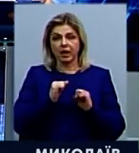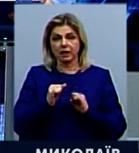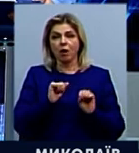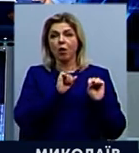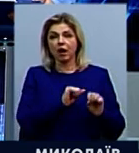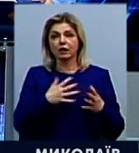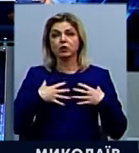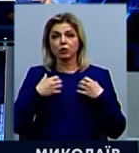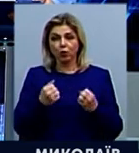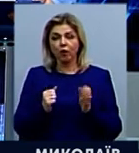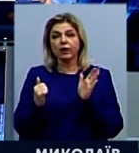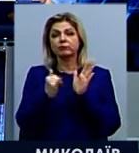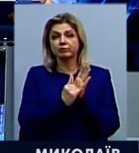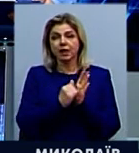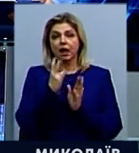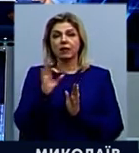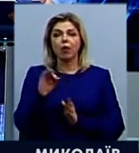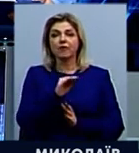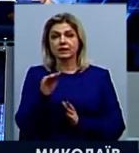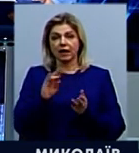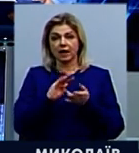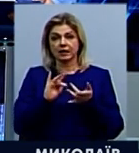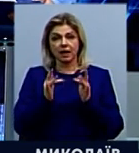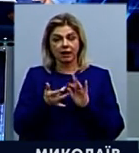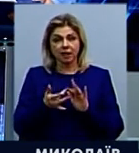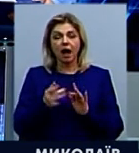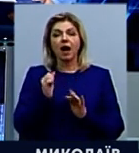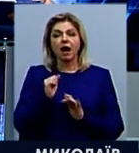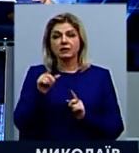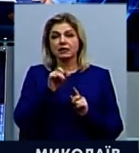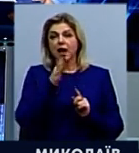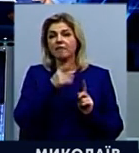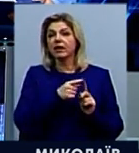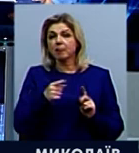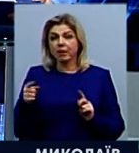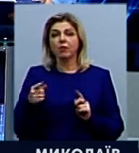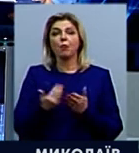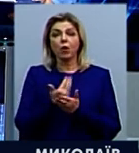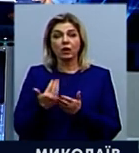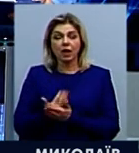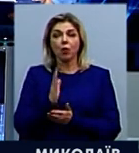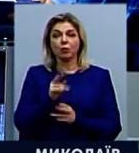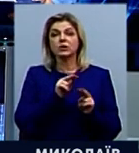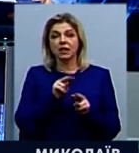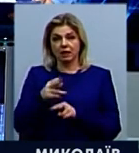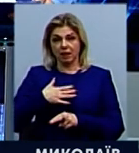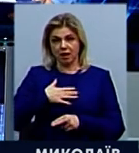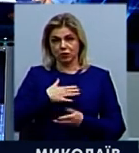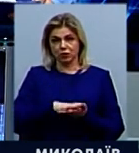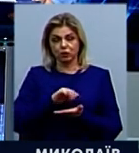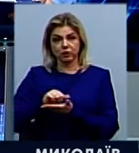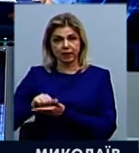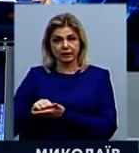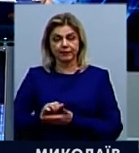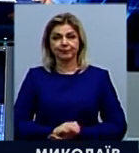сайті. Отримати наочні коментарі журналістам Суспільного не вдалося. За перебігом подій спостерігатимуть наші кореспонденти. Вчора